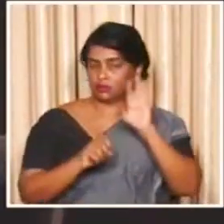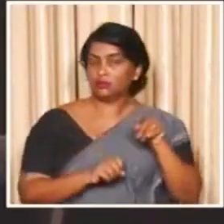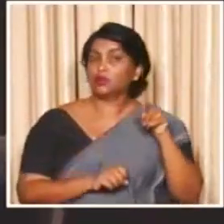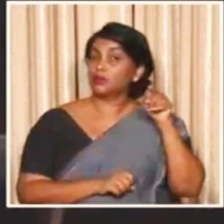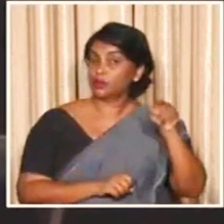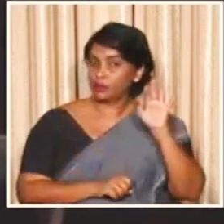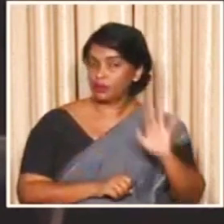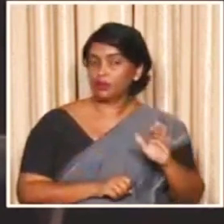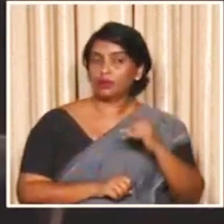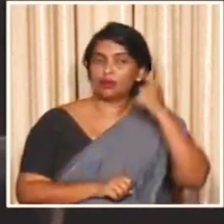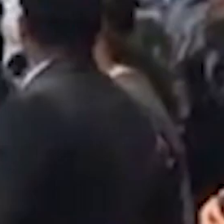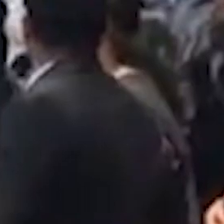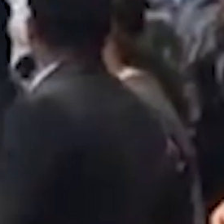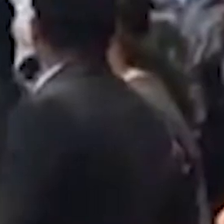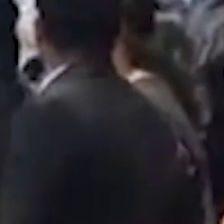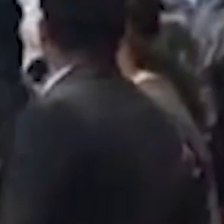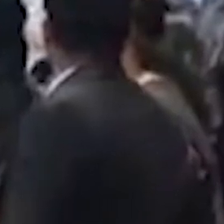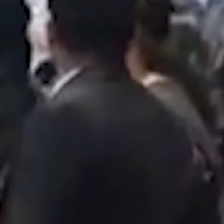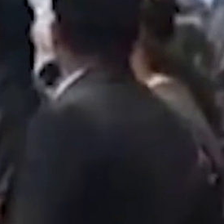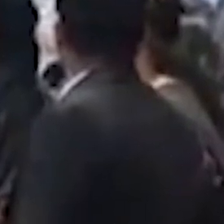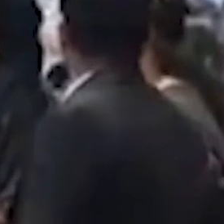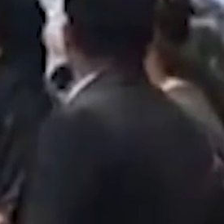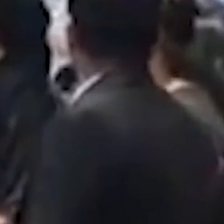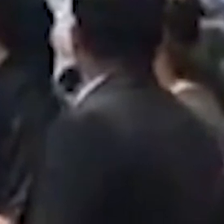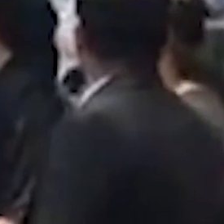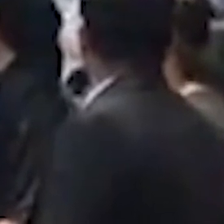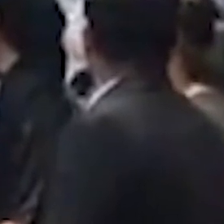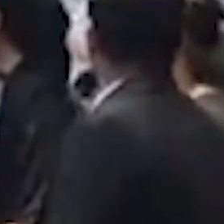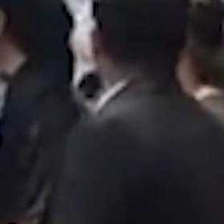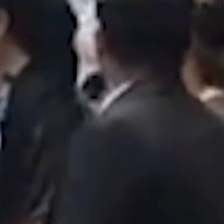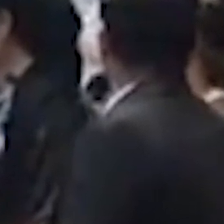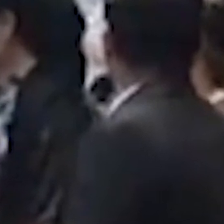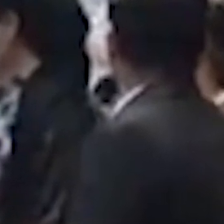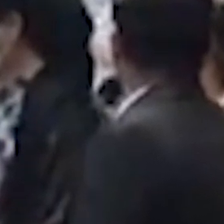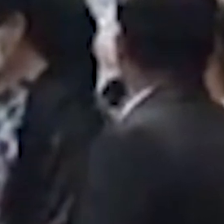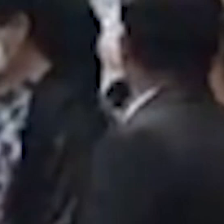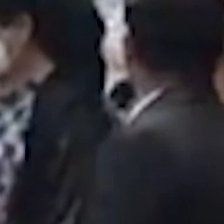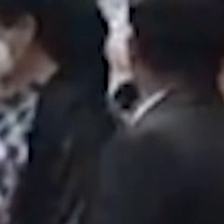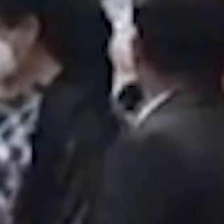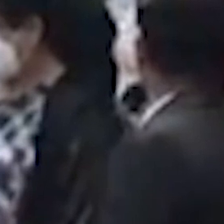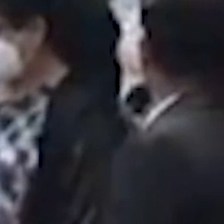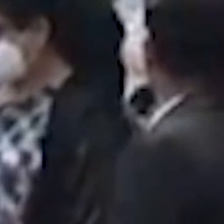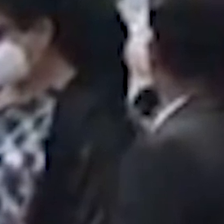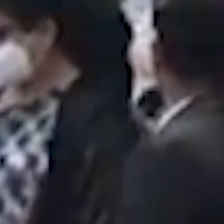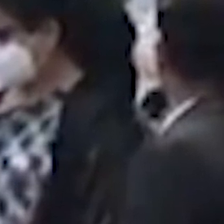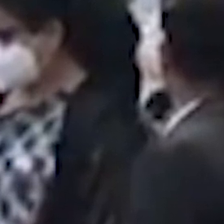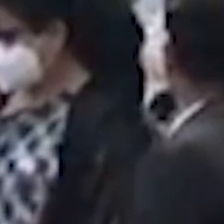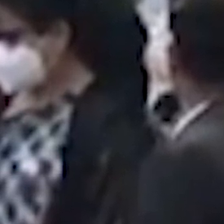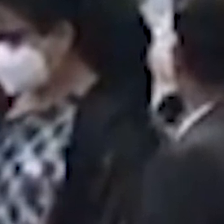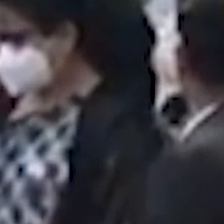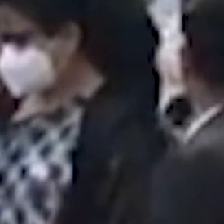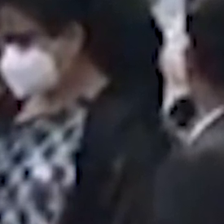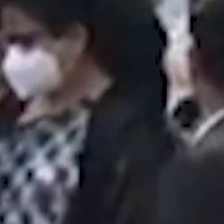போராட்டம் ஒன்றை நடாத்த முல்லைத்தீவு சட்டத்தணிகள் சங்க கூட்டத்தில் இன்றைய தினம் ஏகமனதாக தீர்மானம் ஒன்று எடுக்கப்பட்டுள்ளது. அதேவேளை இந்த அடையாள பணி